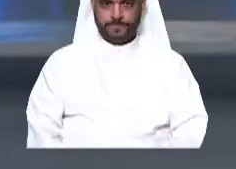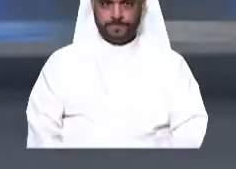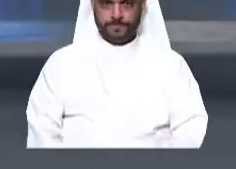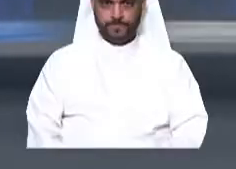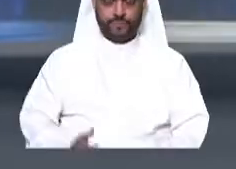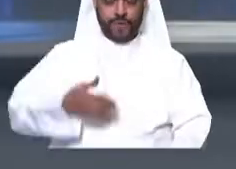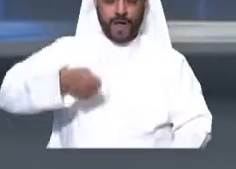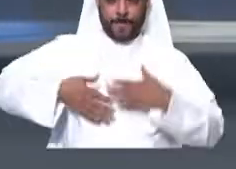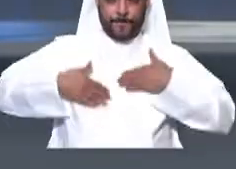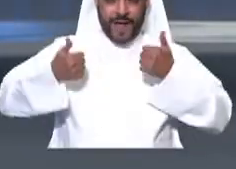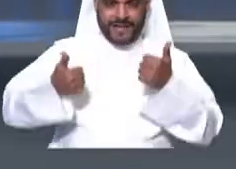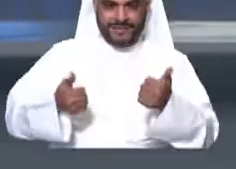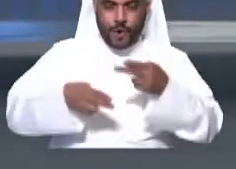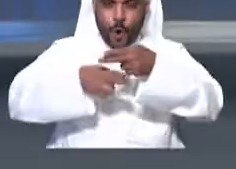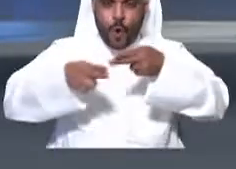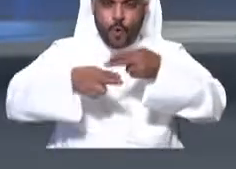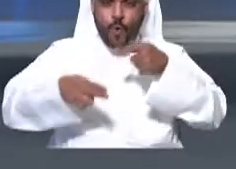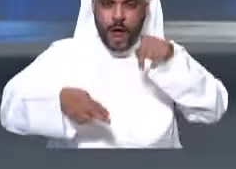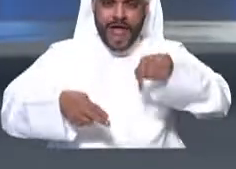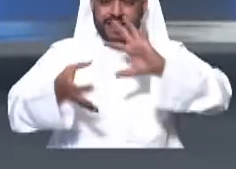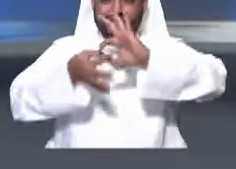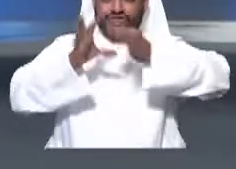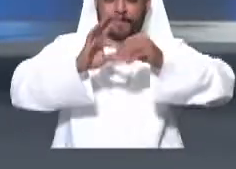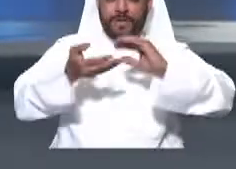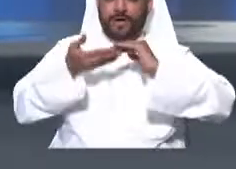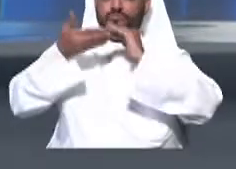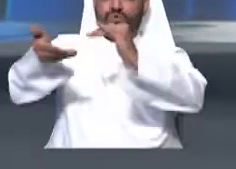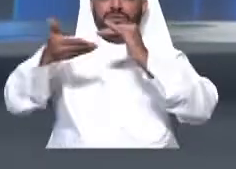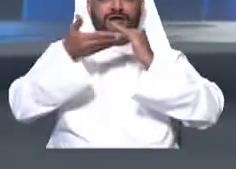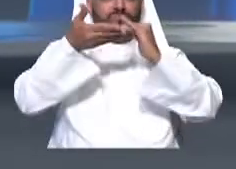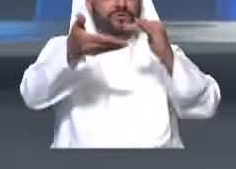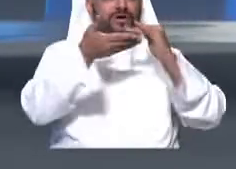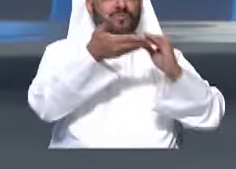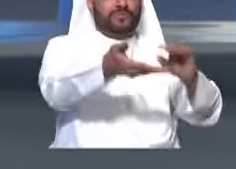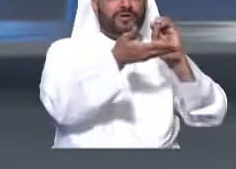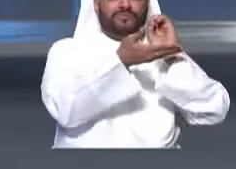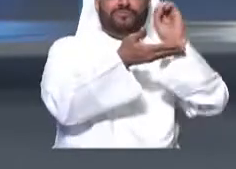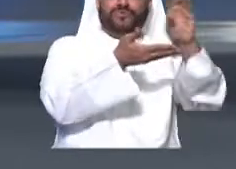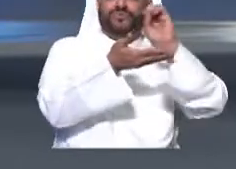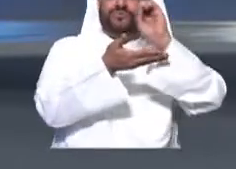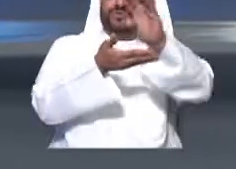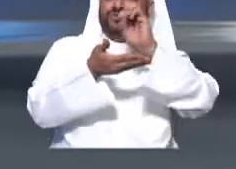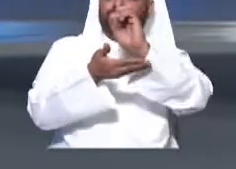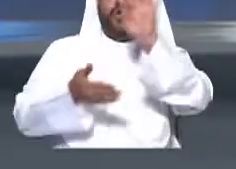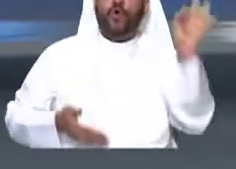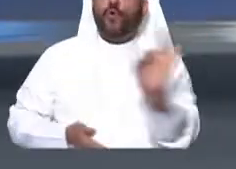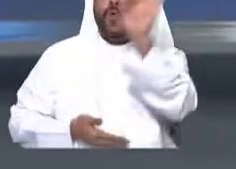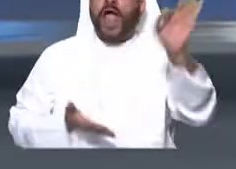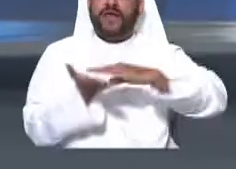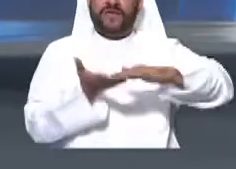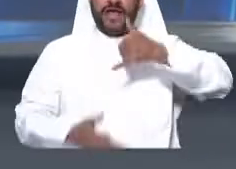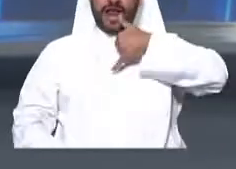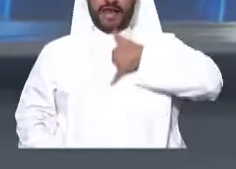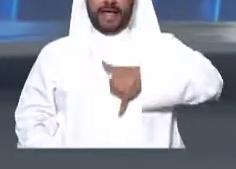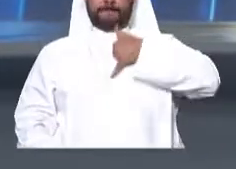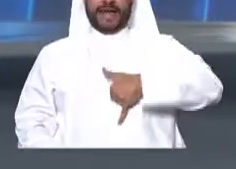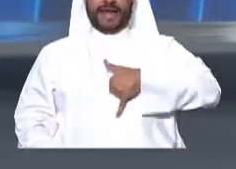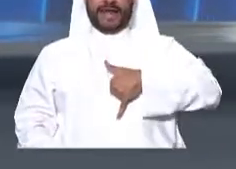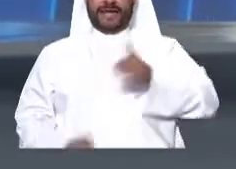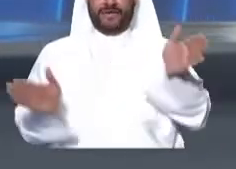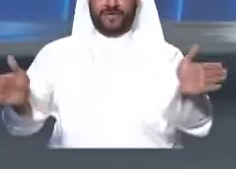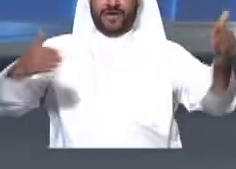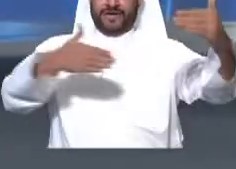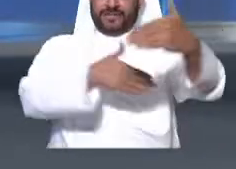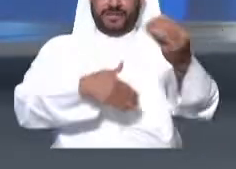حملة الكويت بجانبكم تواصل عطاءاتها العابرة لحدود المحافظات اليمنية عبر توزيع آلاف السلل